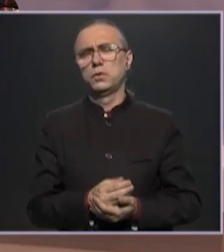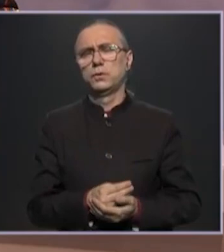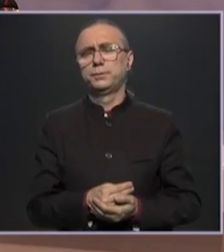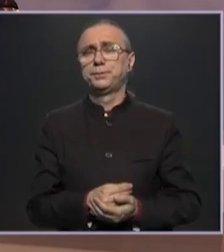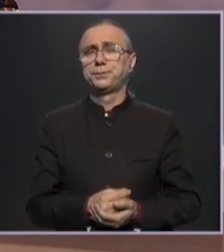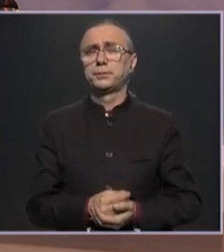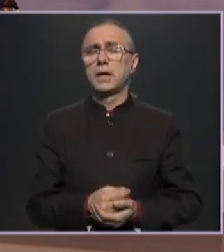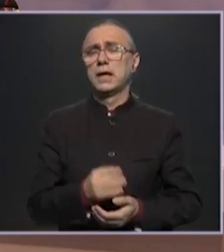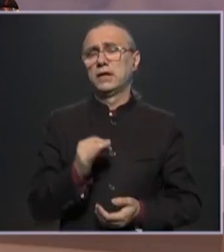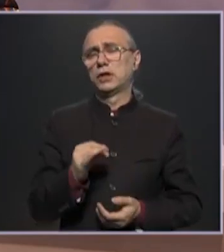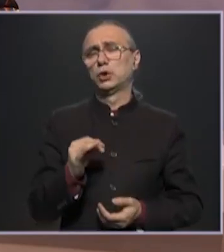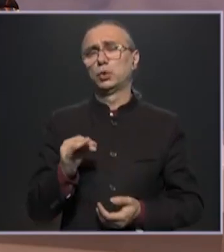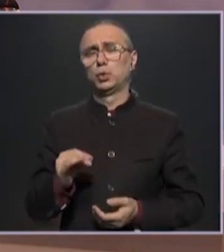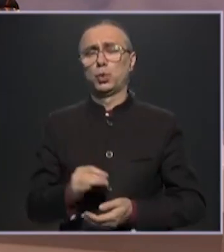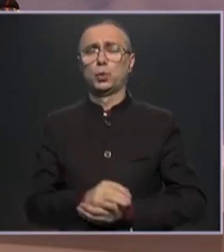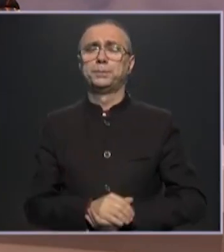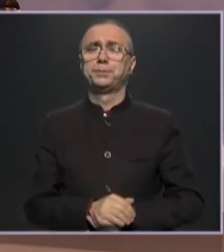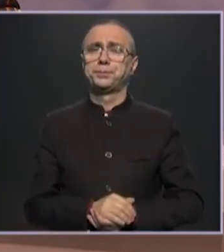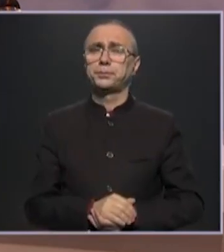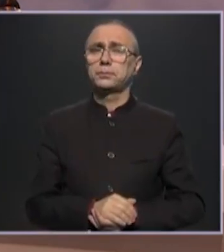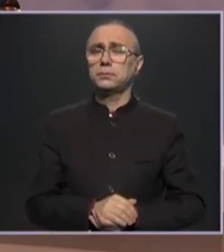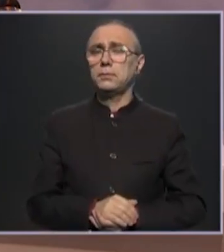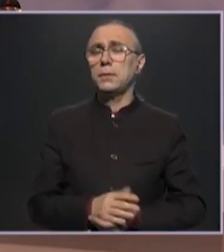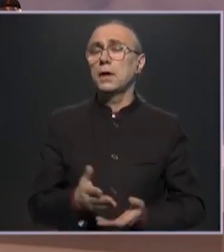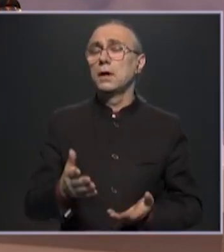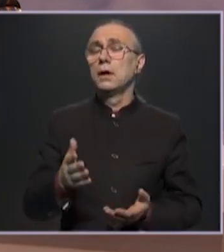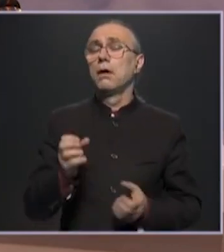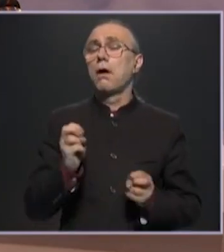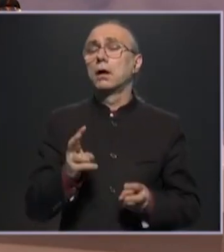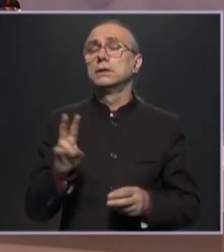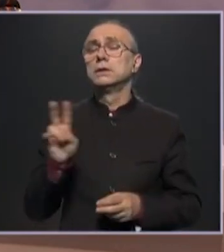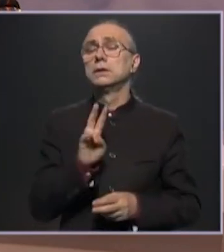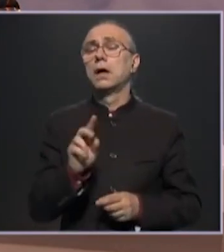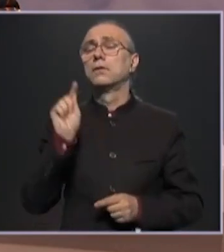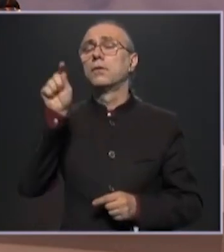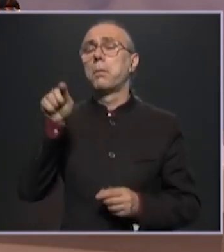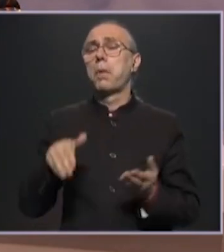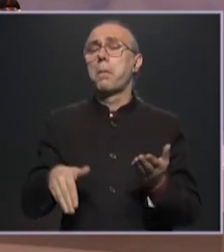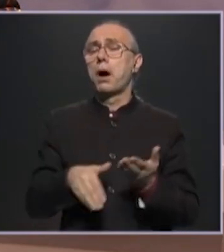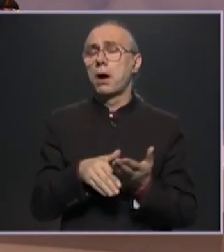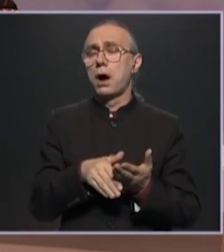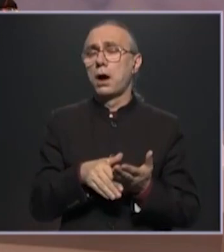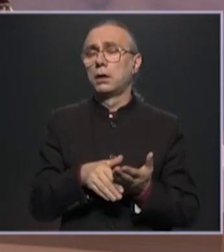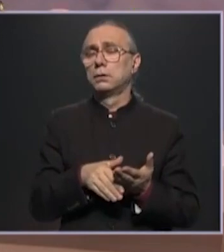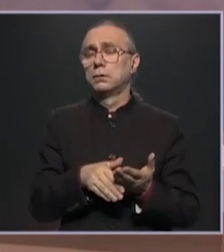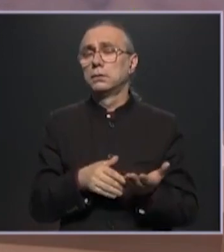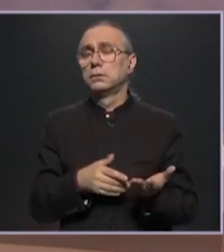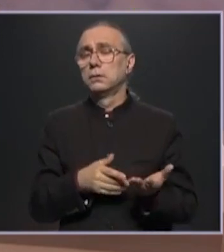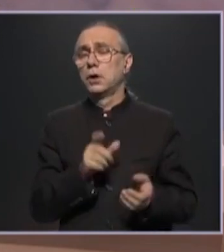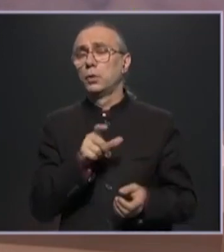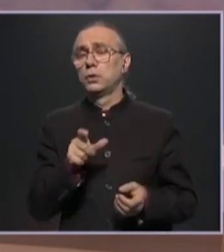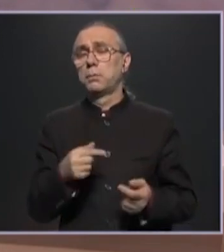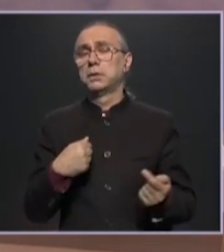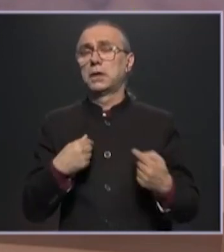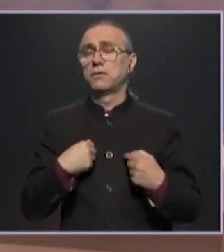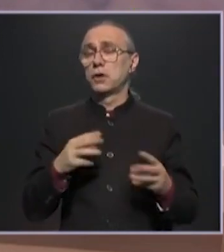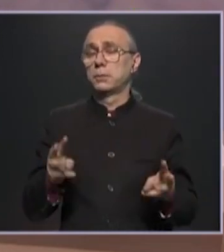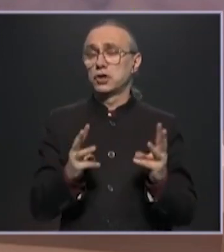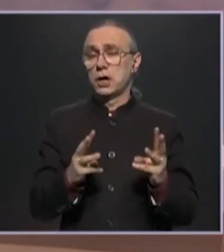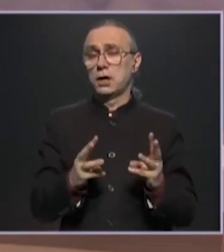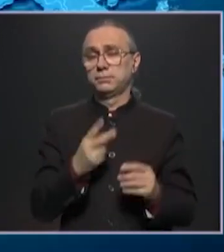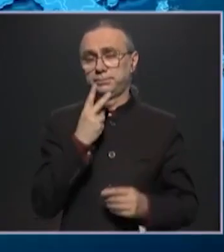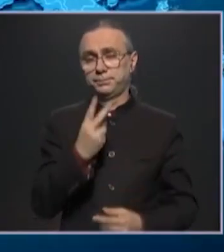О том, что сейчас происходит в Свердловской области и как церковь помогает погорельцам, обсудим прямо сейчас и для этого перенесемся в столицу